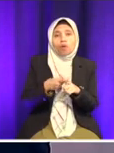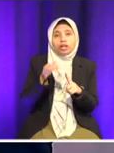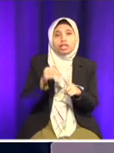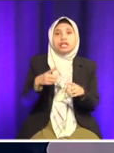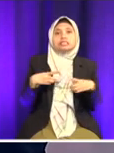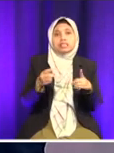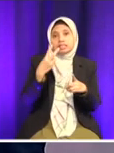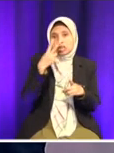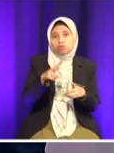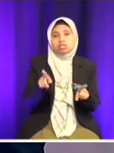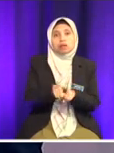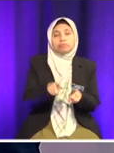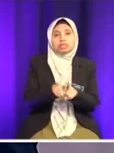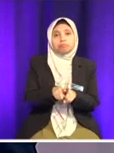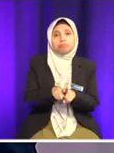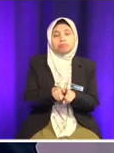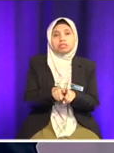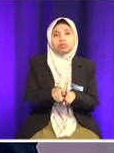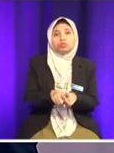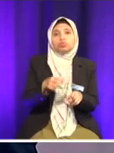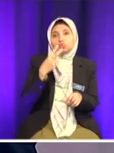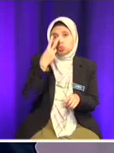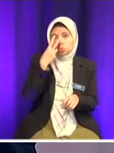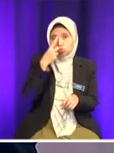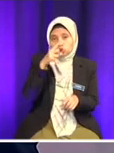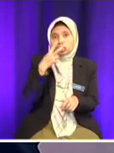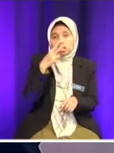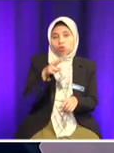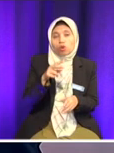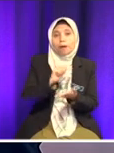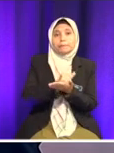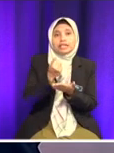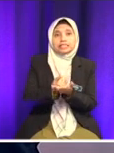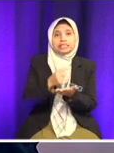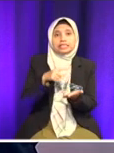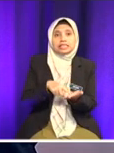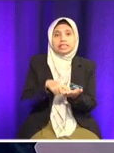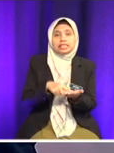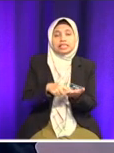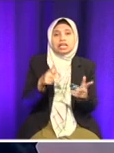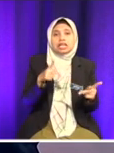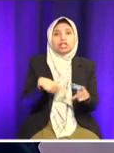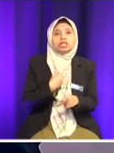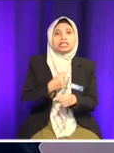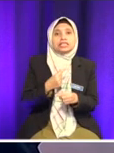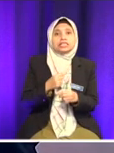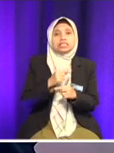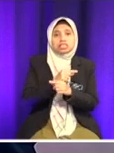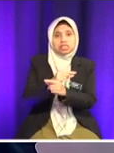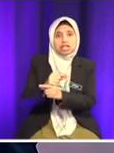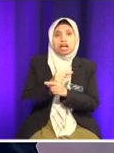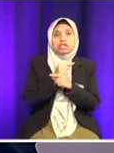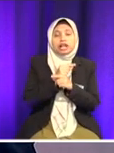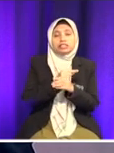sama-sama dengan kita untuk melihat aplikasi ini Baik kalau kita gerakkan semakin tinggi